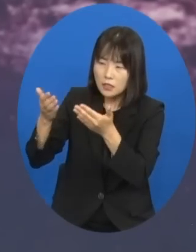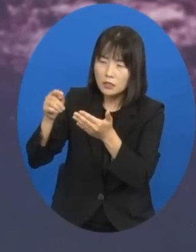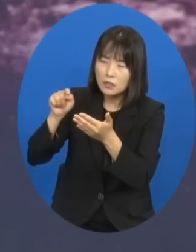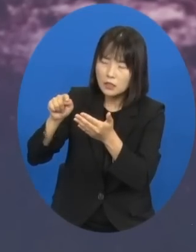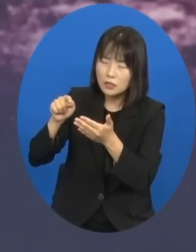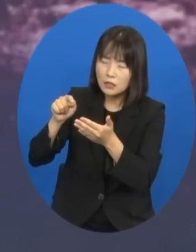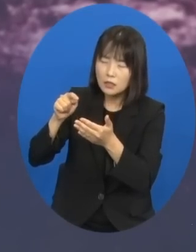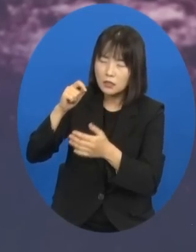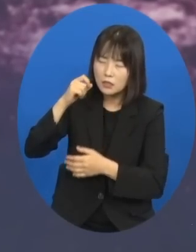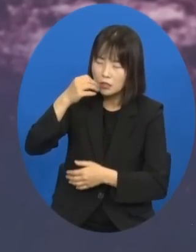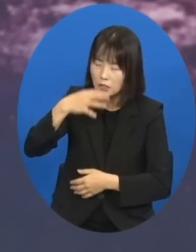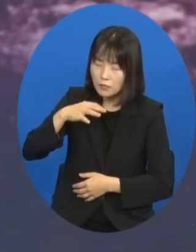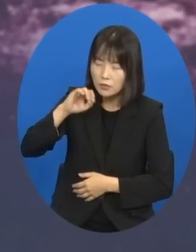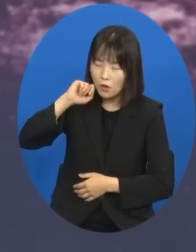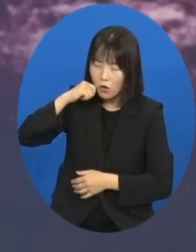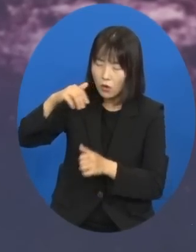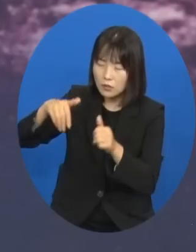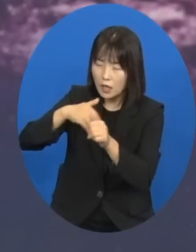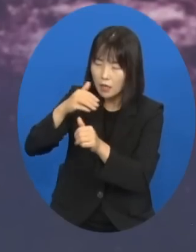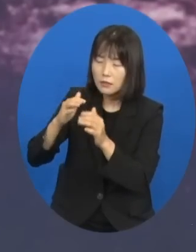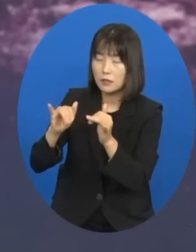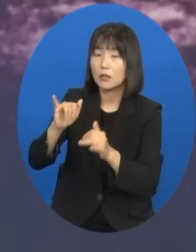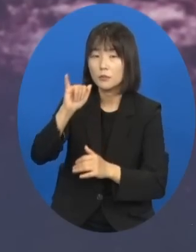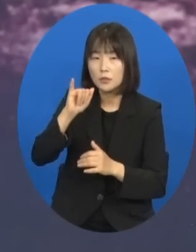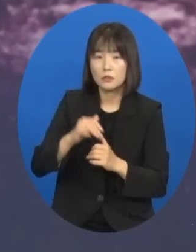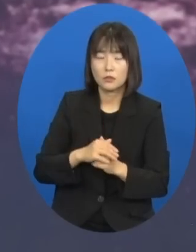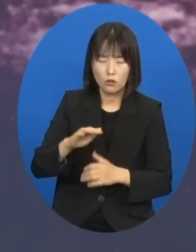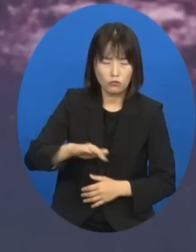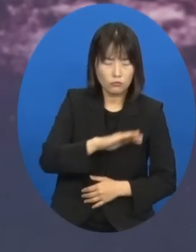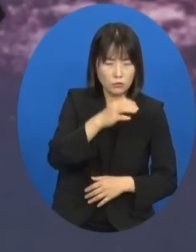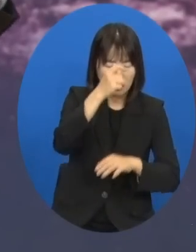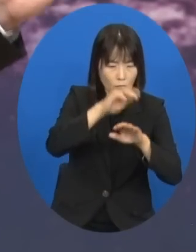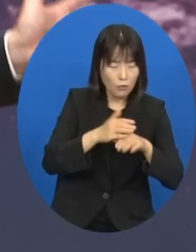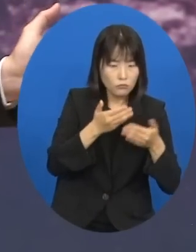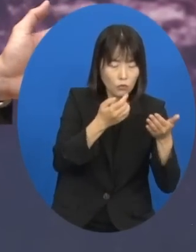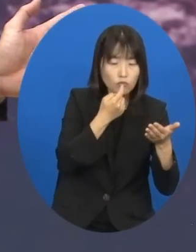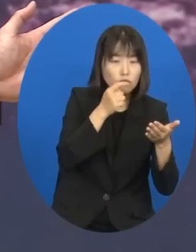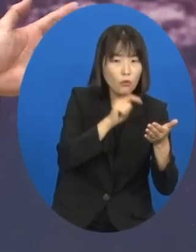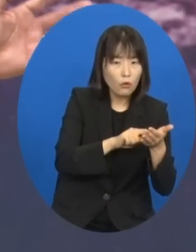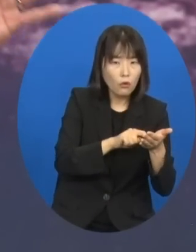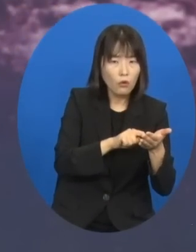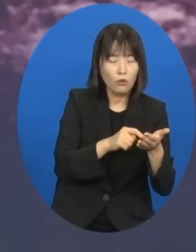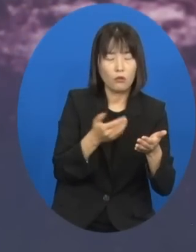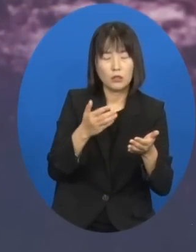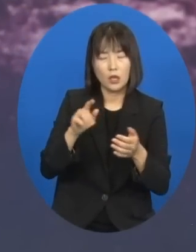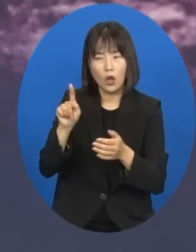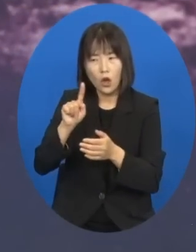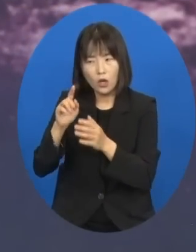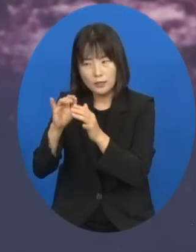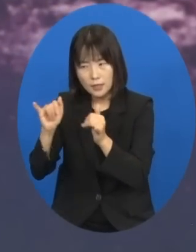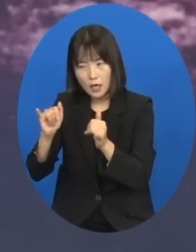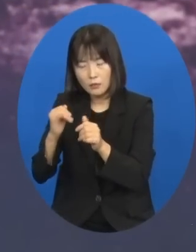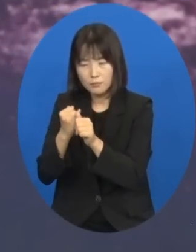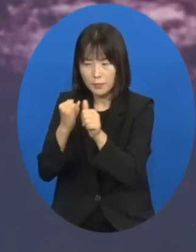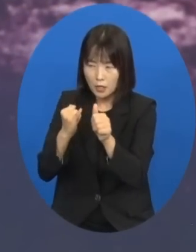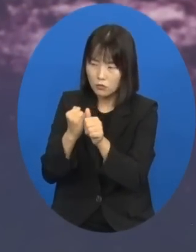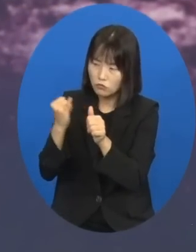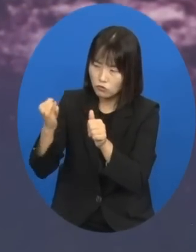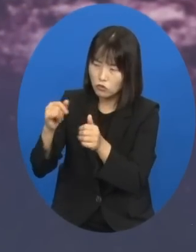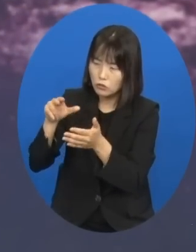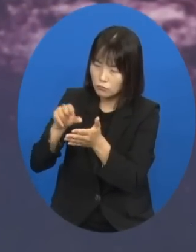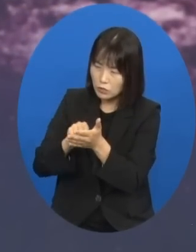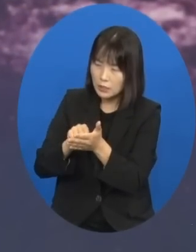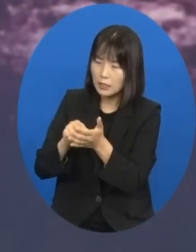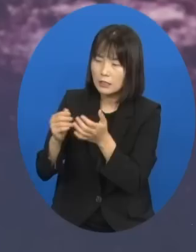있다니까요. 우리야 뭐 그 예배 드릴 수 있죠 쉽게. 근데 어떤 분들은 배우자의 뭐 문제든 뭐 가족의 문제든 예배 드리는